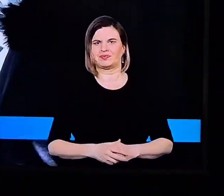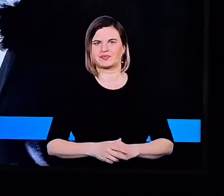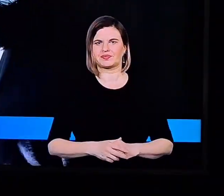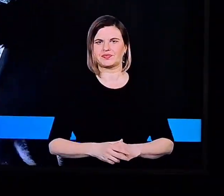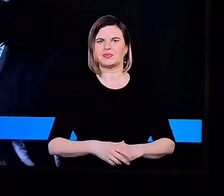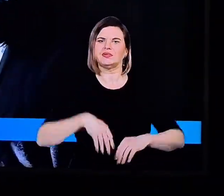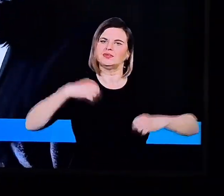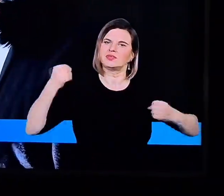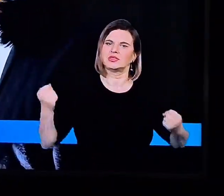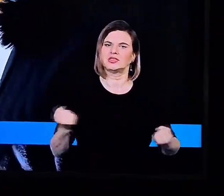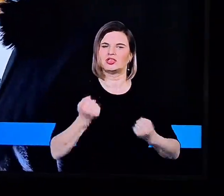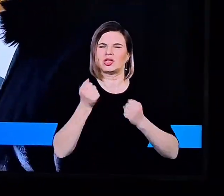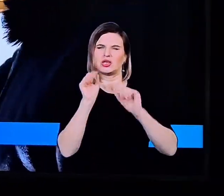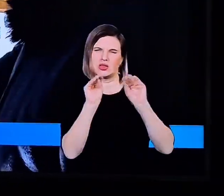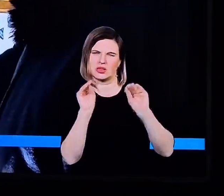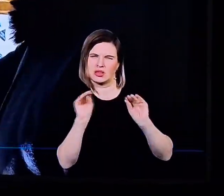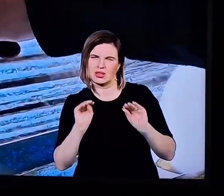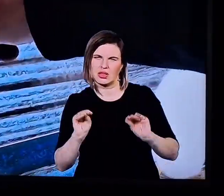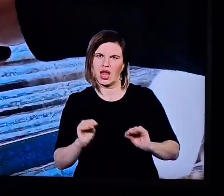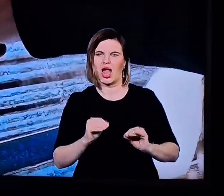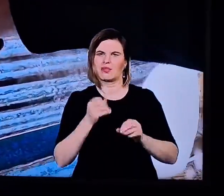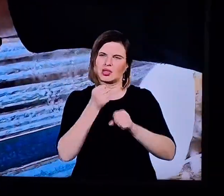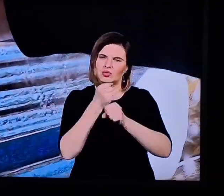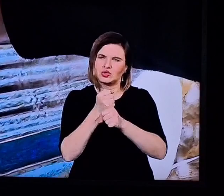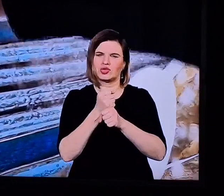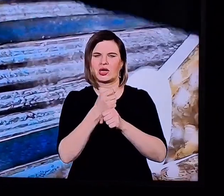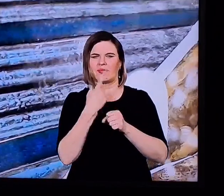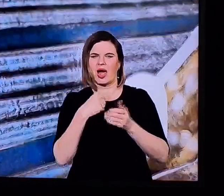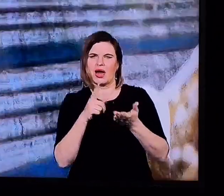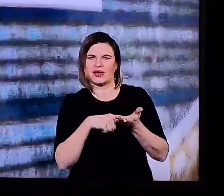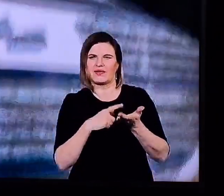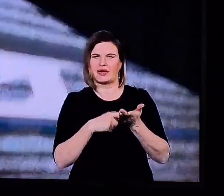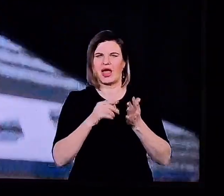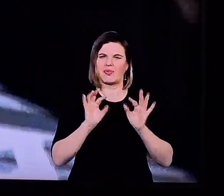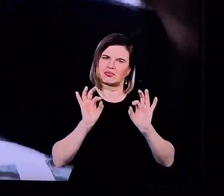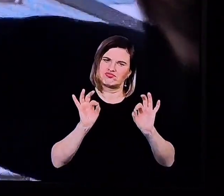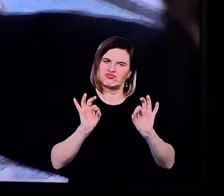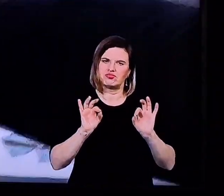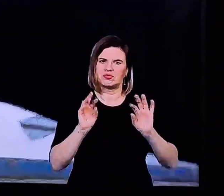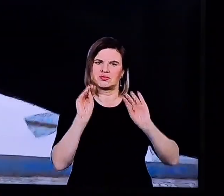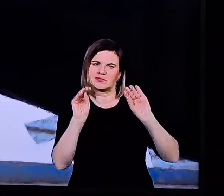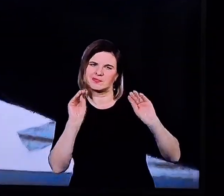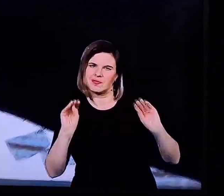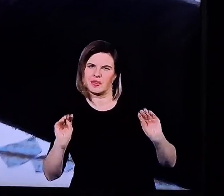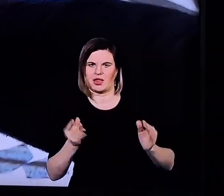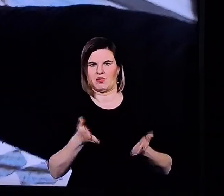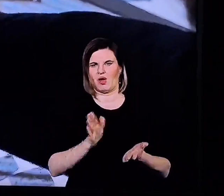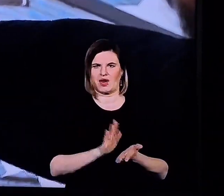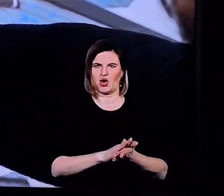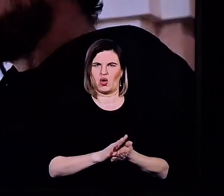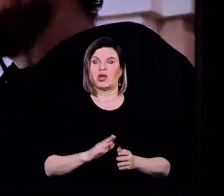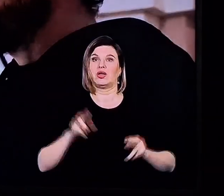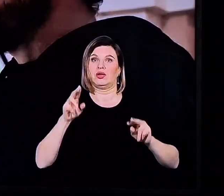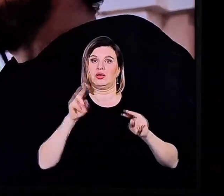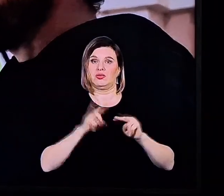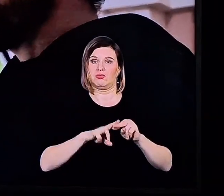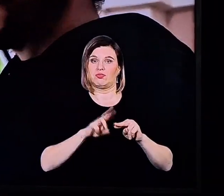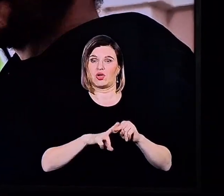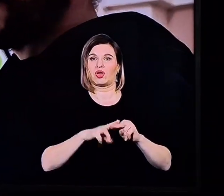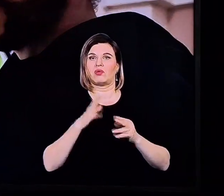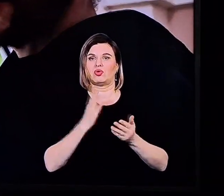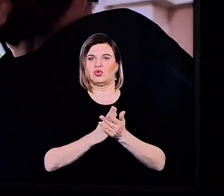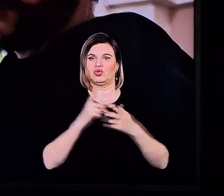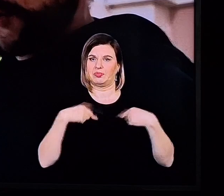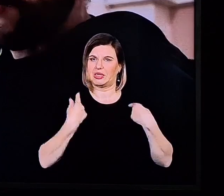se co nejvíc zachovat barevné odstíny vlastně všech skel. To si myslím, že se povedlo. Pak to šlo vlastně k nám